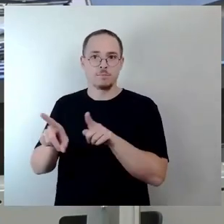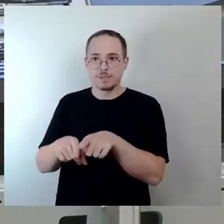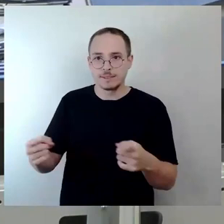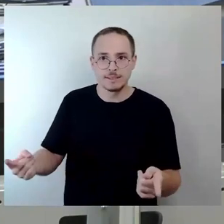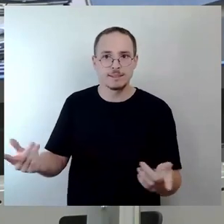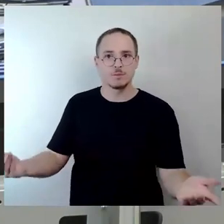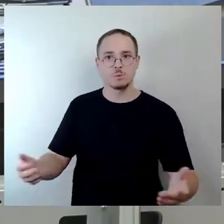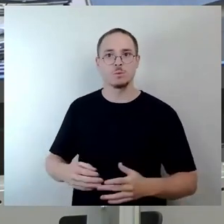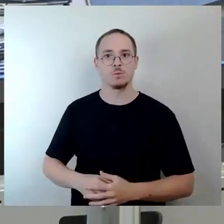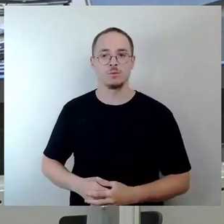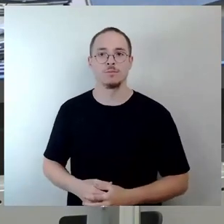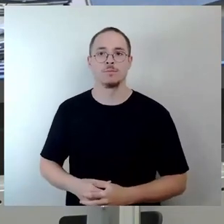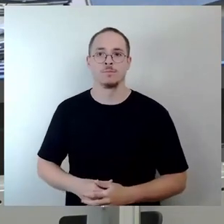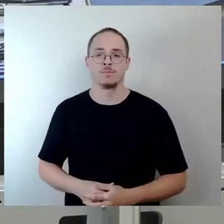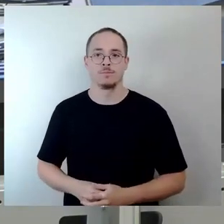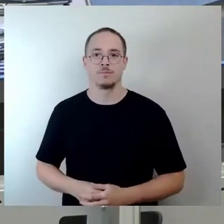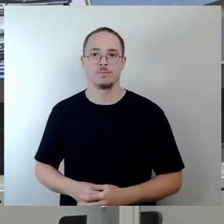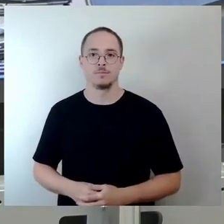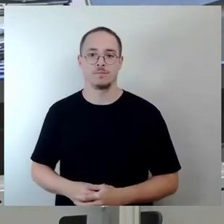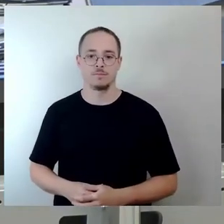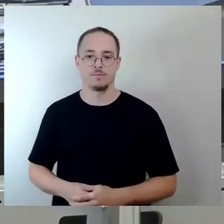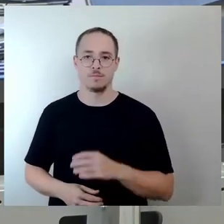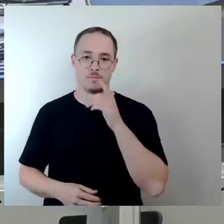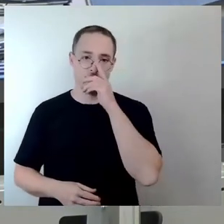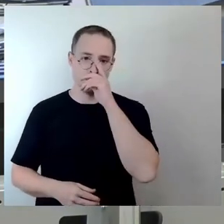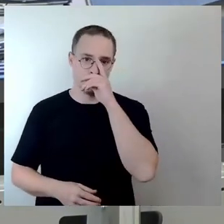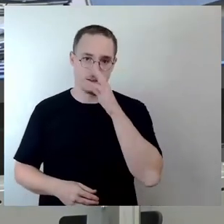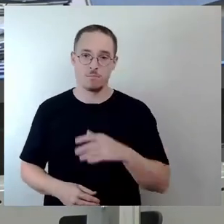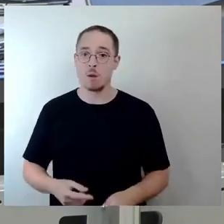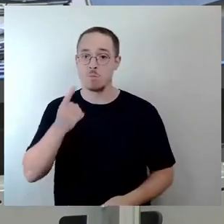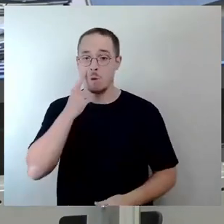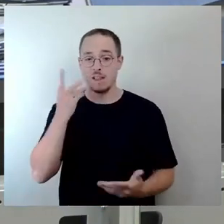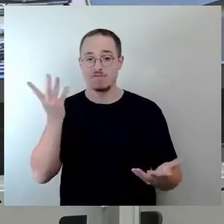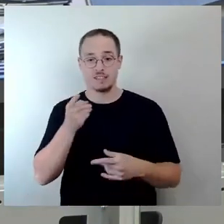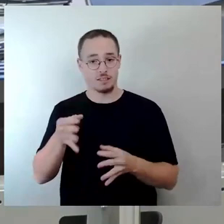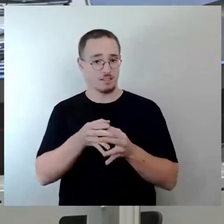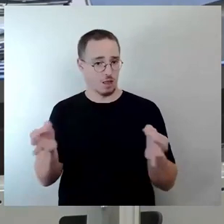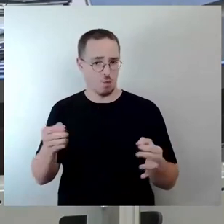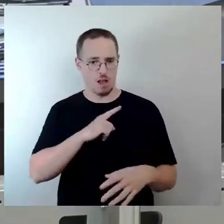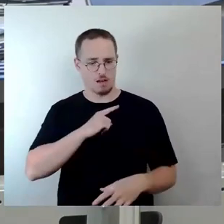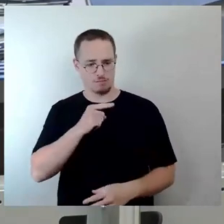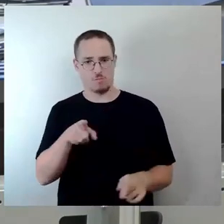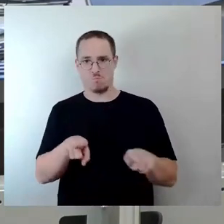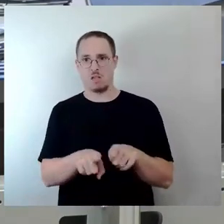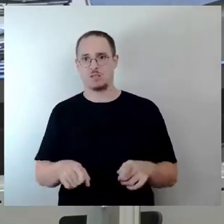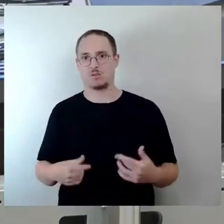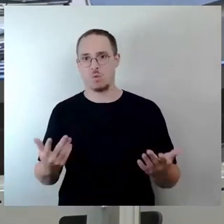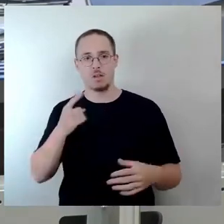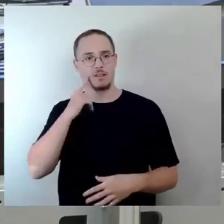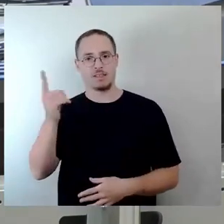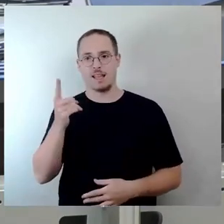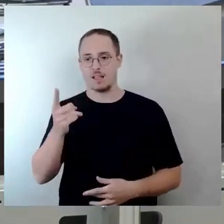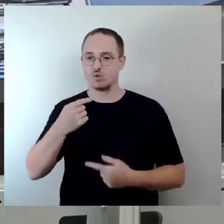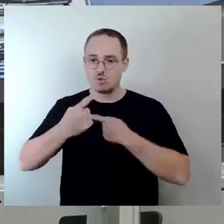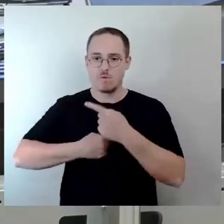Aktuell läuft es nach Sondernutzungssatzung und da gibt es kein Problem. Wie gesagt, schauen Sie sich das an. Es ist ein Vollzugsproblem und kein